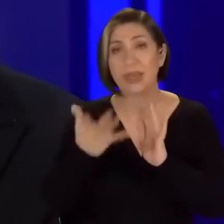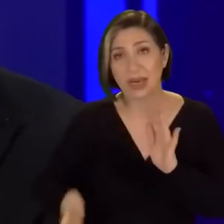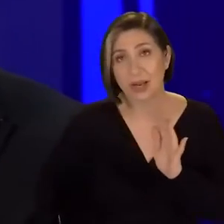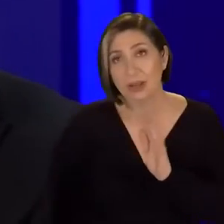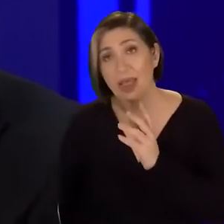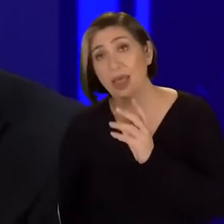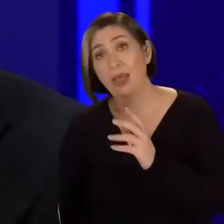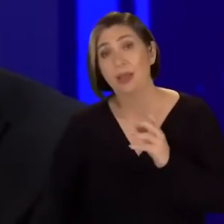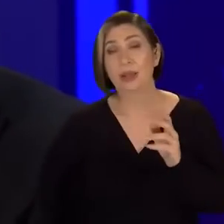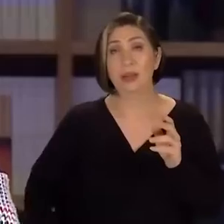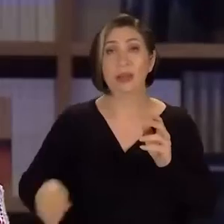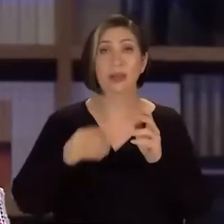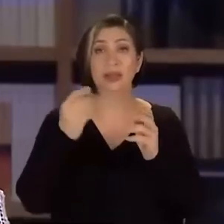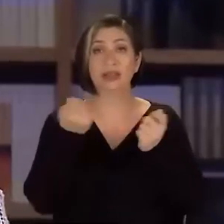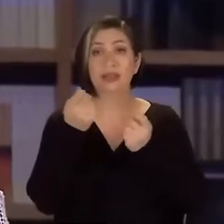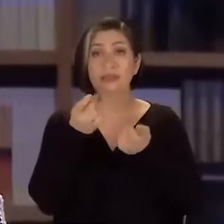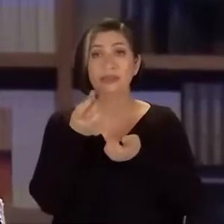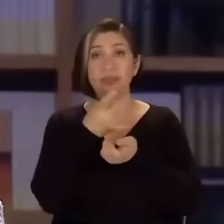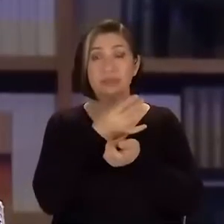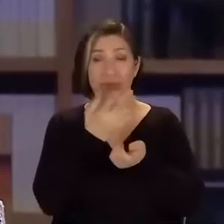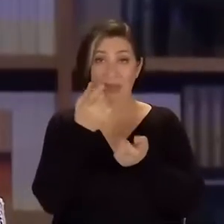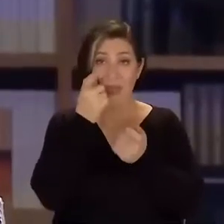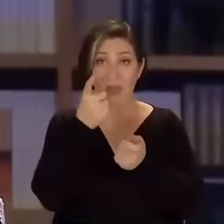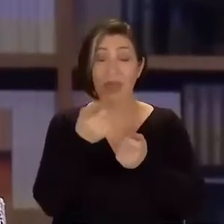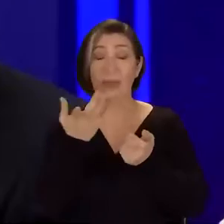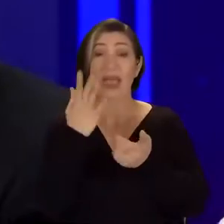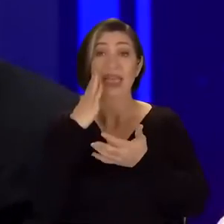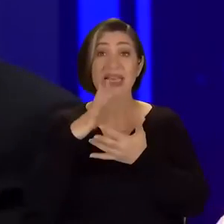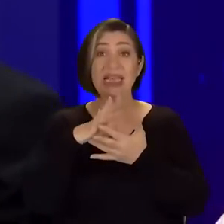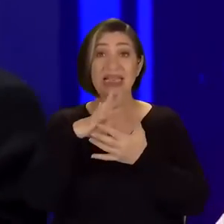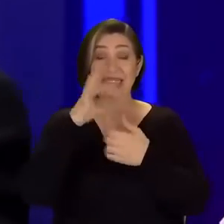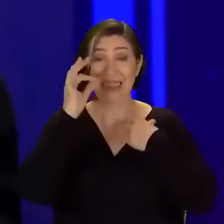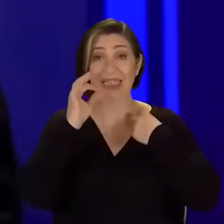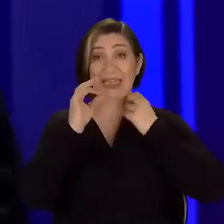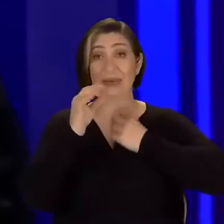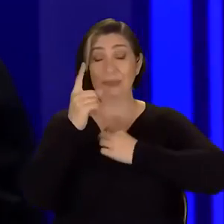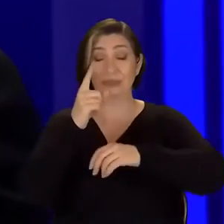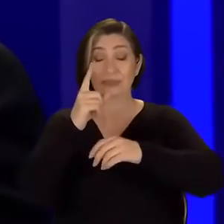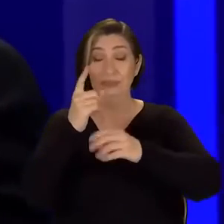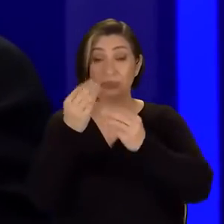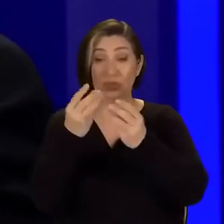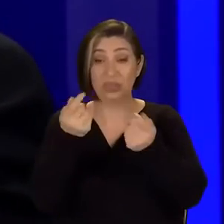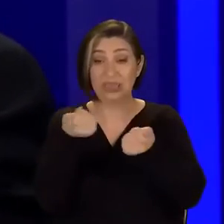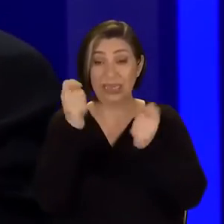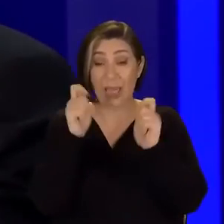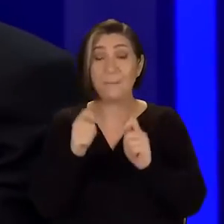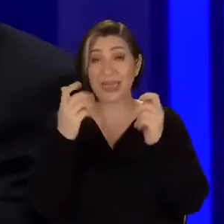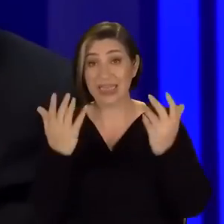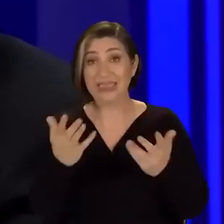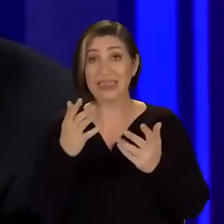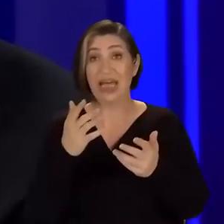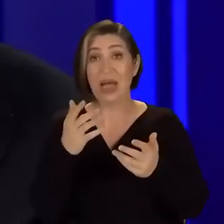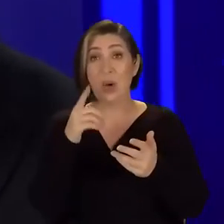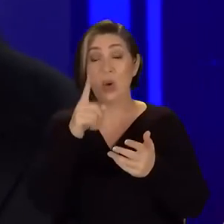en önemlisi... Hepsinde işten adam atıyorsun, hepsinde dikkat et. Ama işte insanlık bir sürü böyle işi yapmaktansa